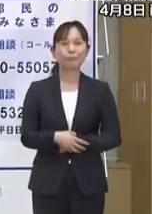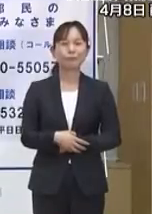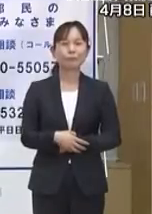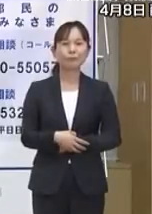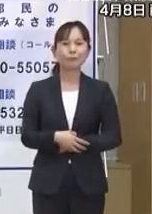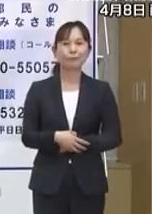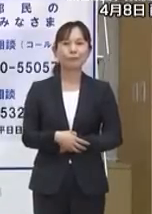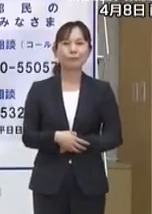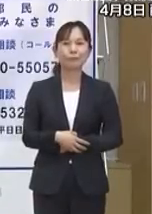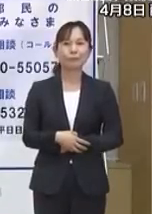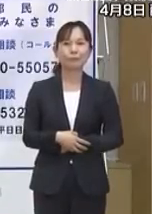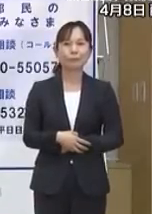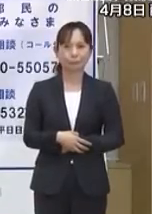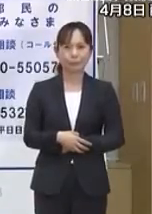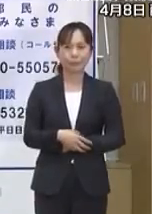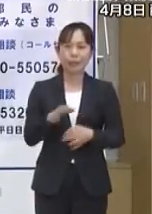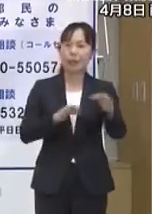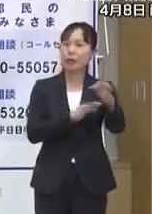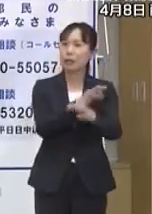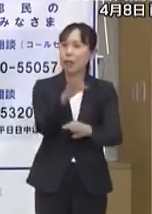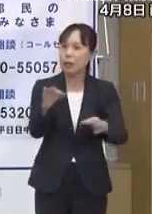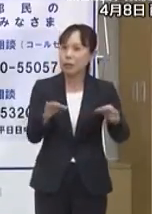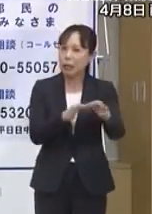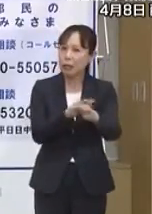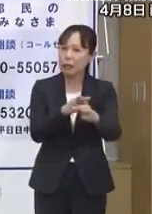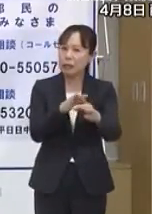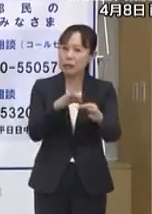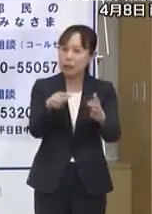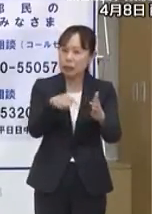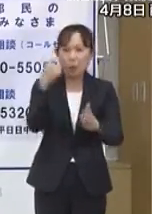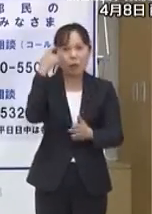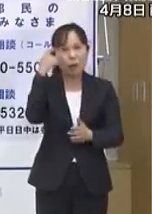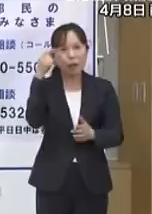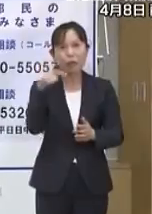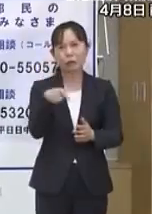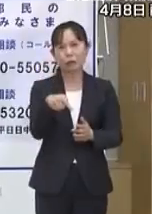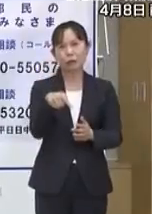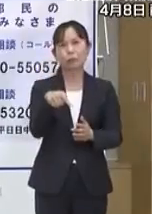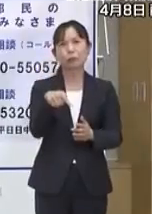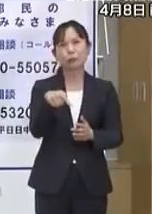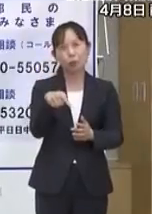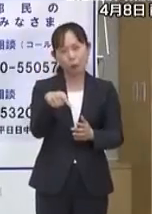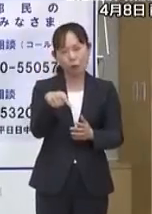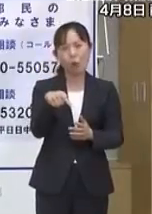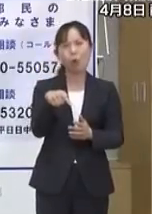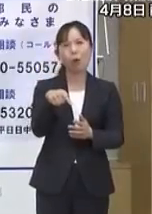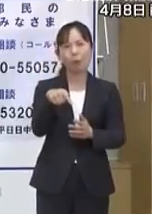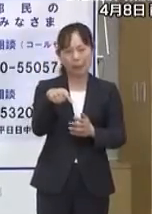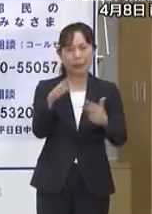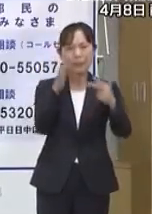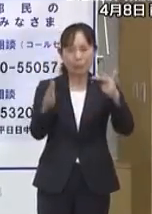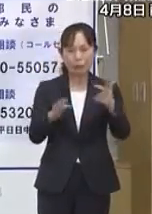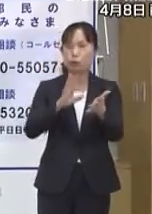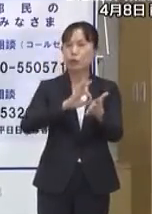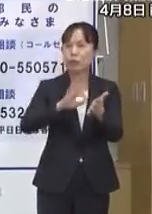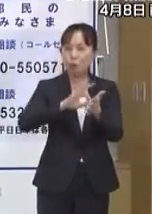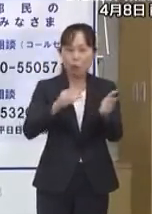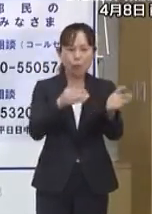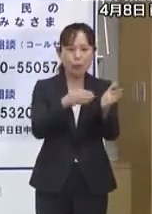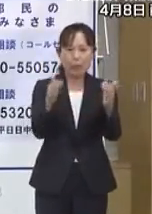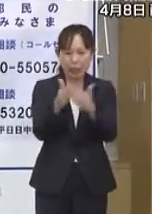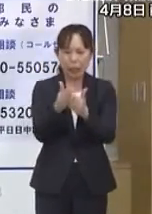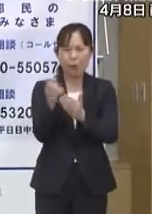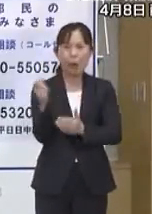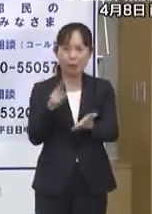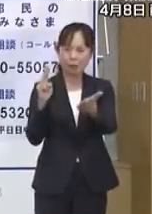ますまた経済的な側面から考えましてもむしろ早く施設の使用制限に踏み切った